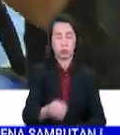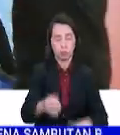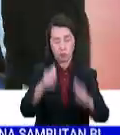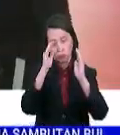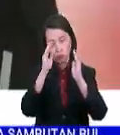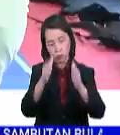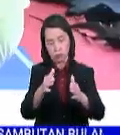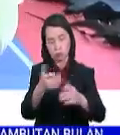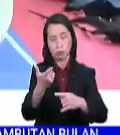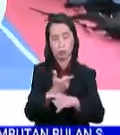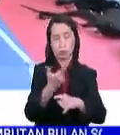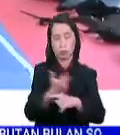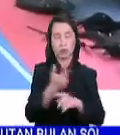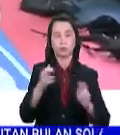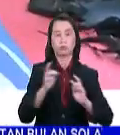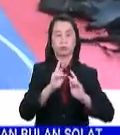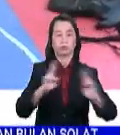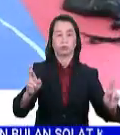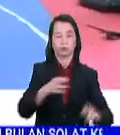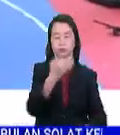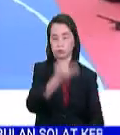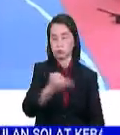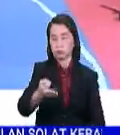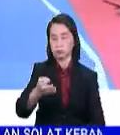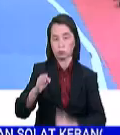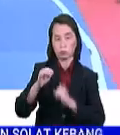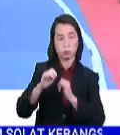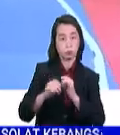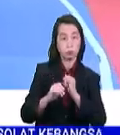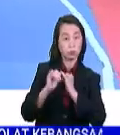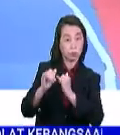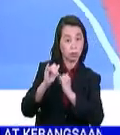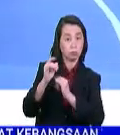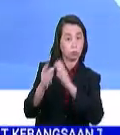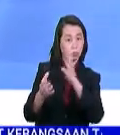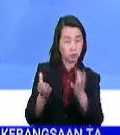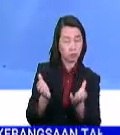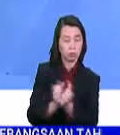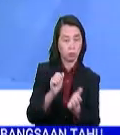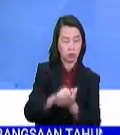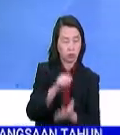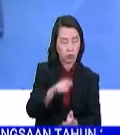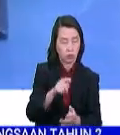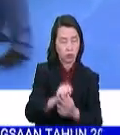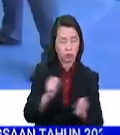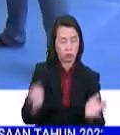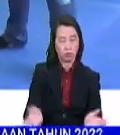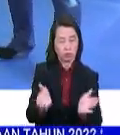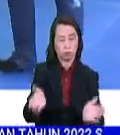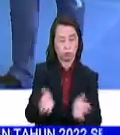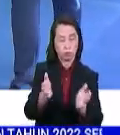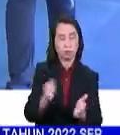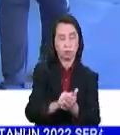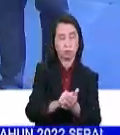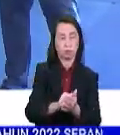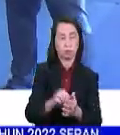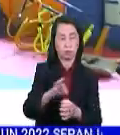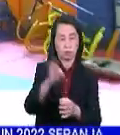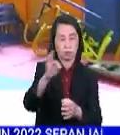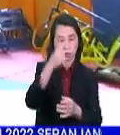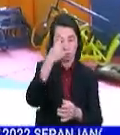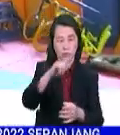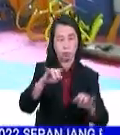tumpuan semasa latihan, penyediaan fasiliti bertaraf tinggi memainkan peranan penting dalam menyuntik semangat dan motivasi